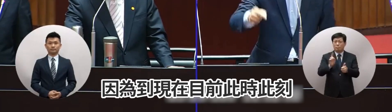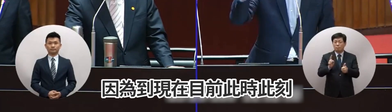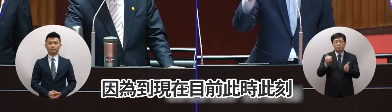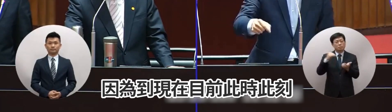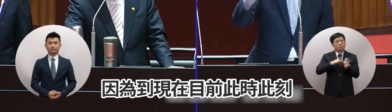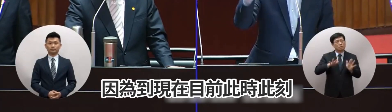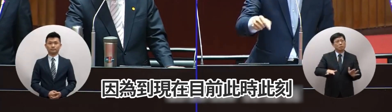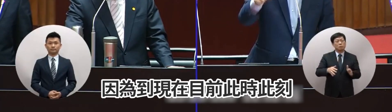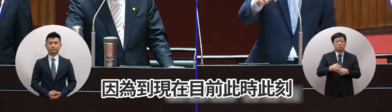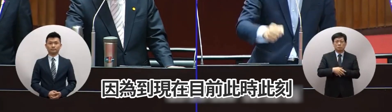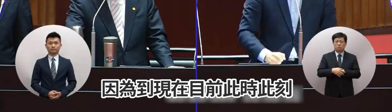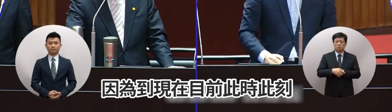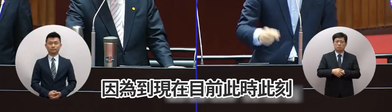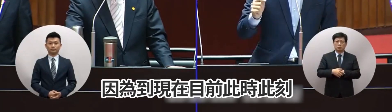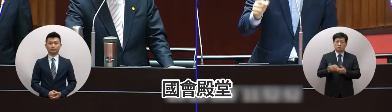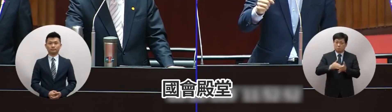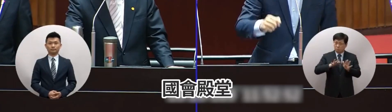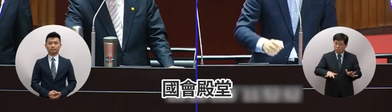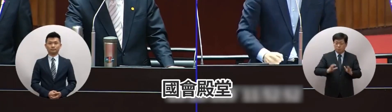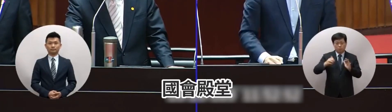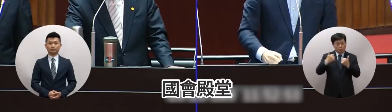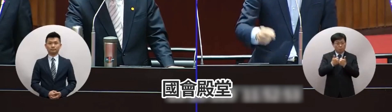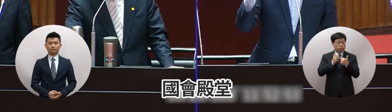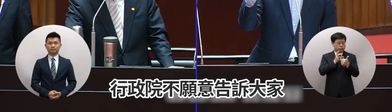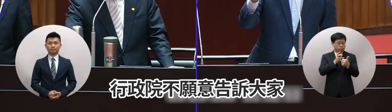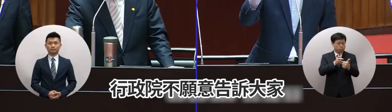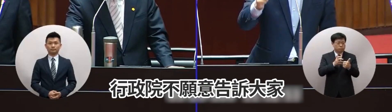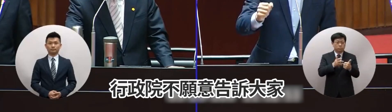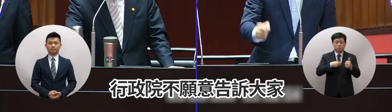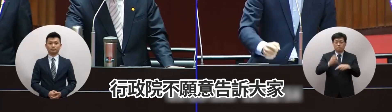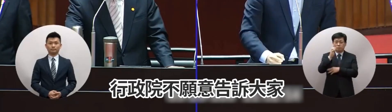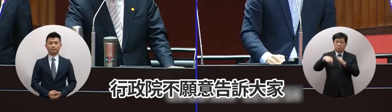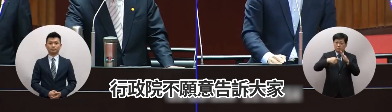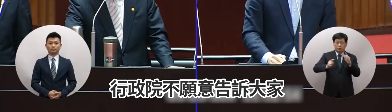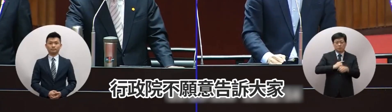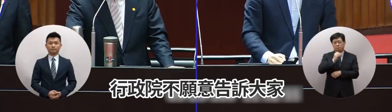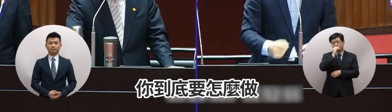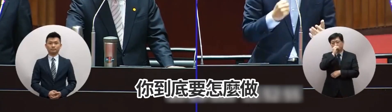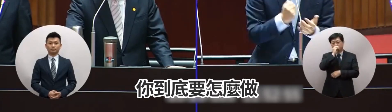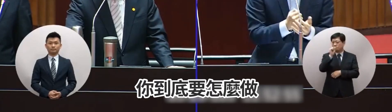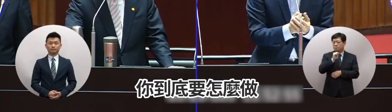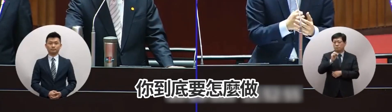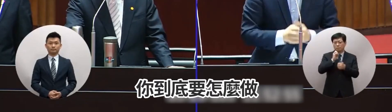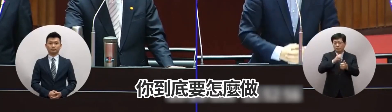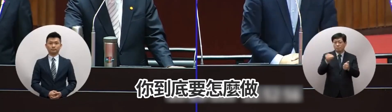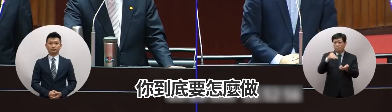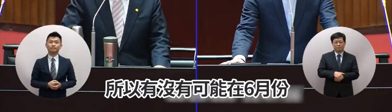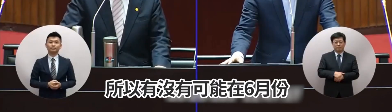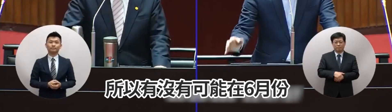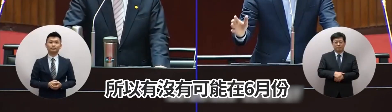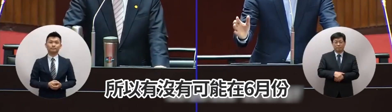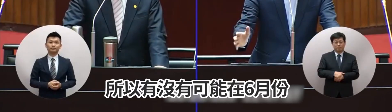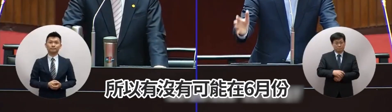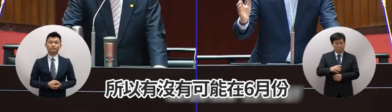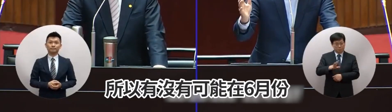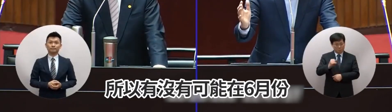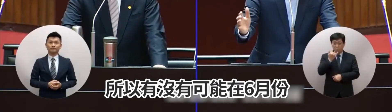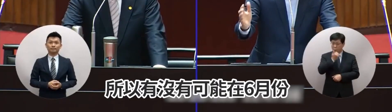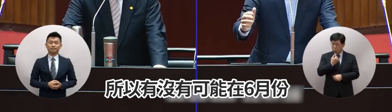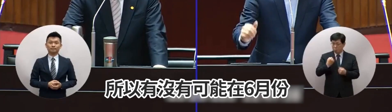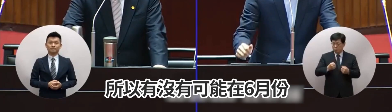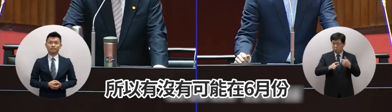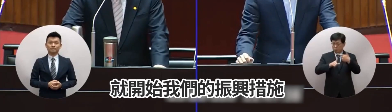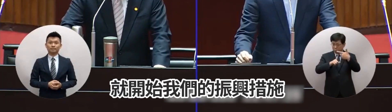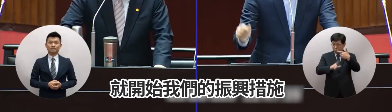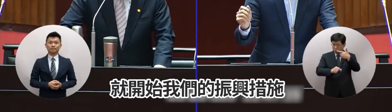为到现在目前此时此刻国会殿堂行政院不愿意告诉大家你到底要怎么做。所以有没有可能在